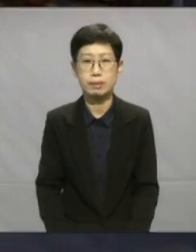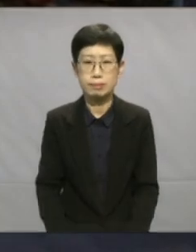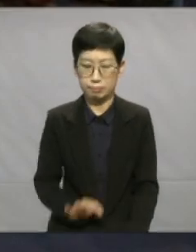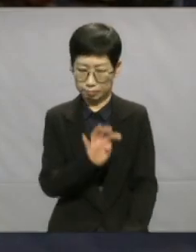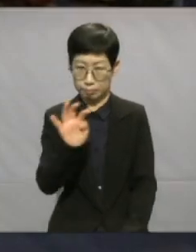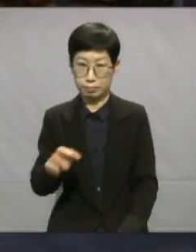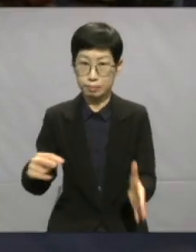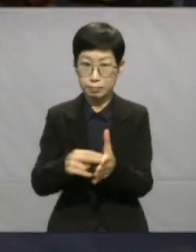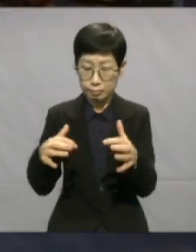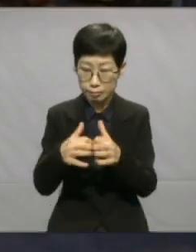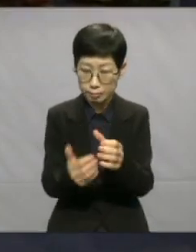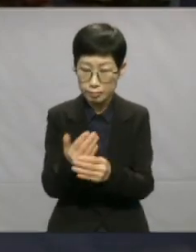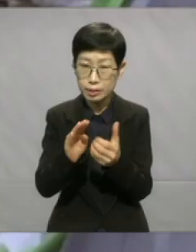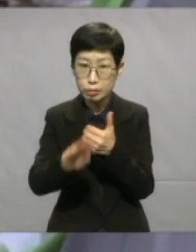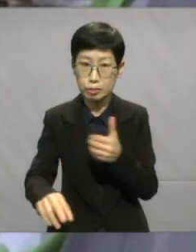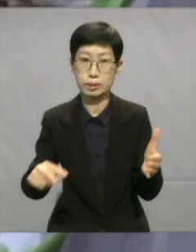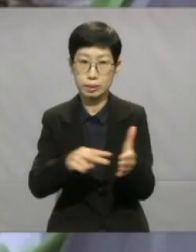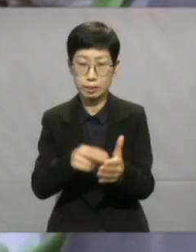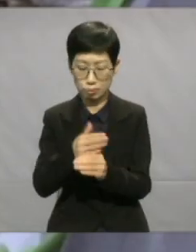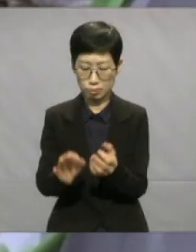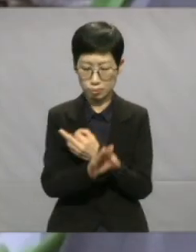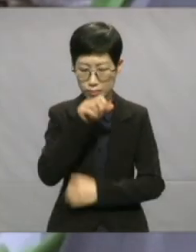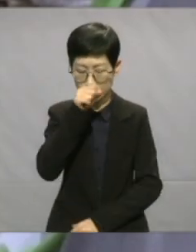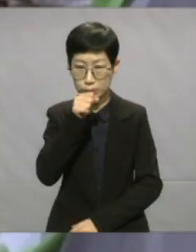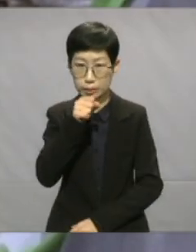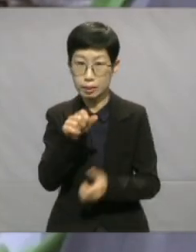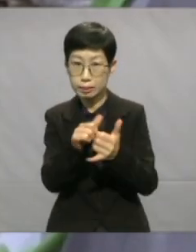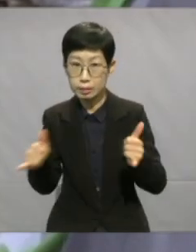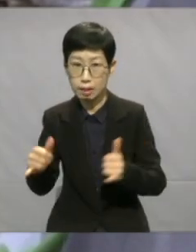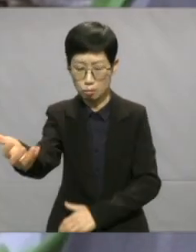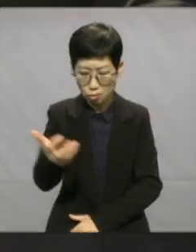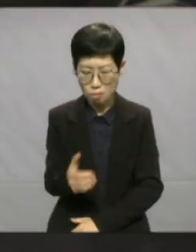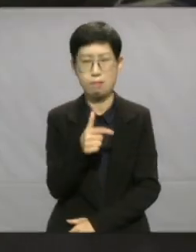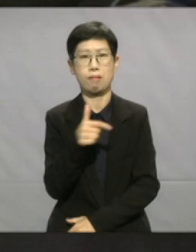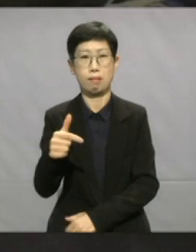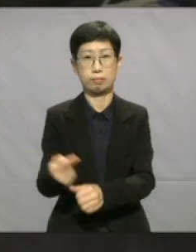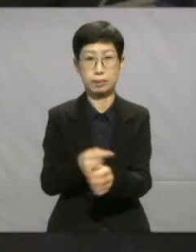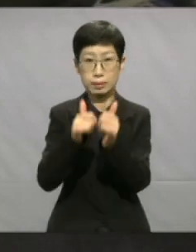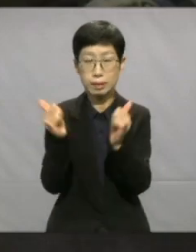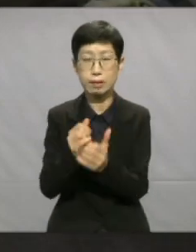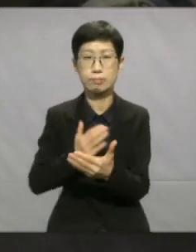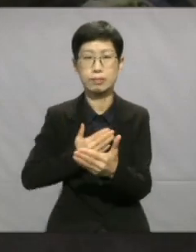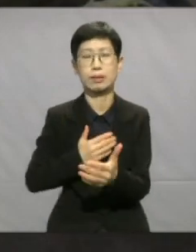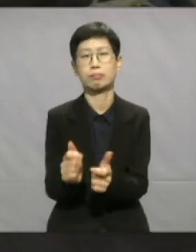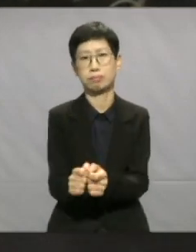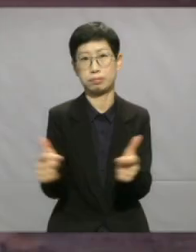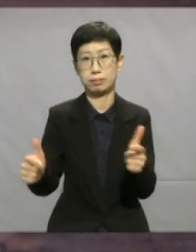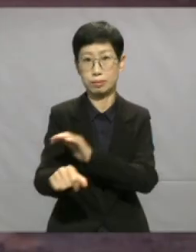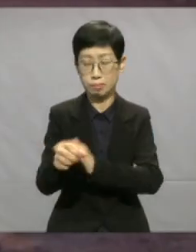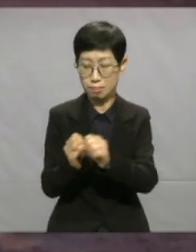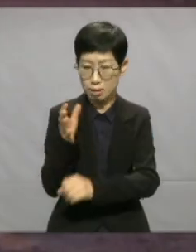유럽은 시리아 내전 이후 시리아는 물론 중동과 아프리카 난민이 대거 유입되면서 사회 불안이 커졌고 극우